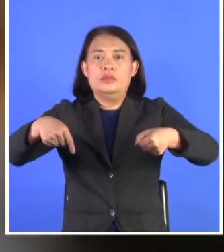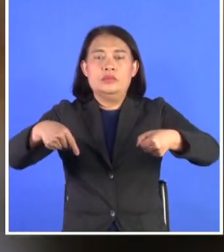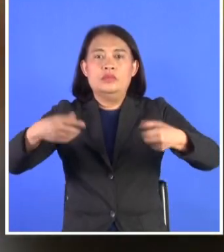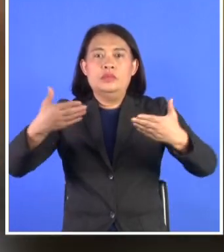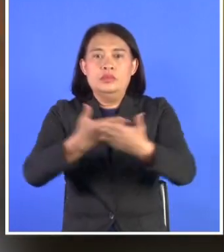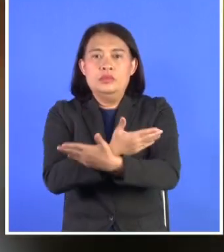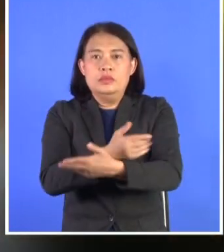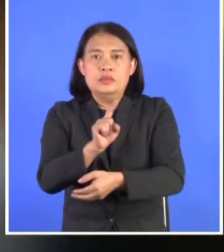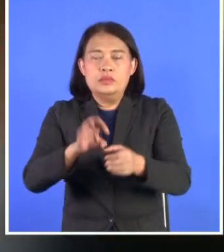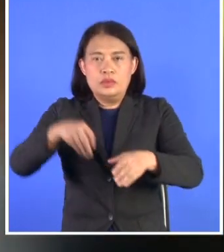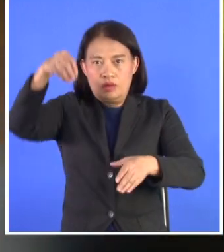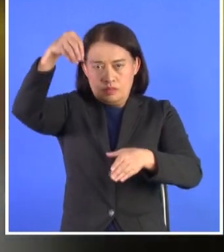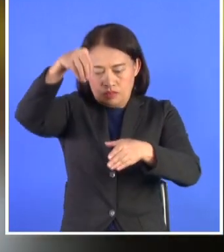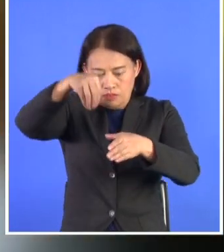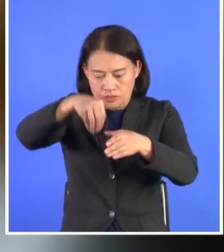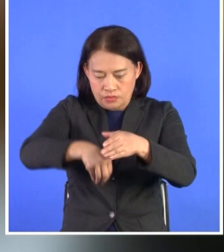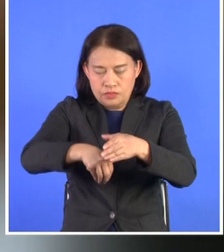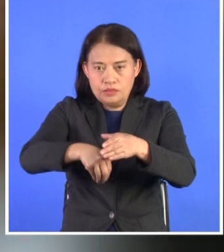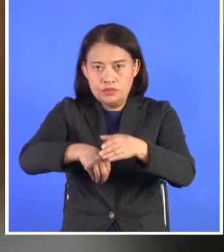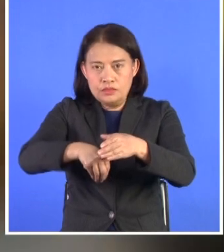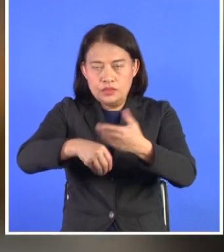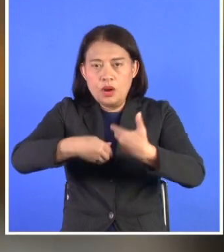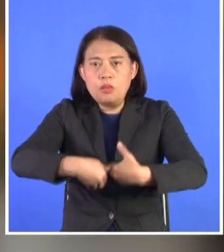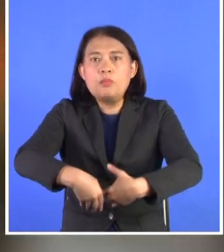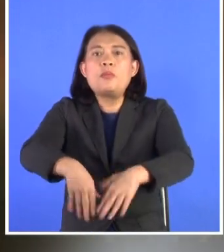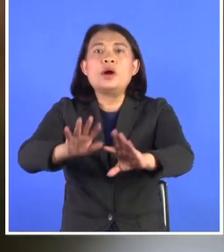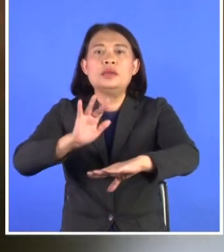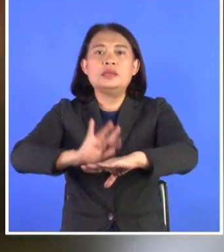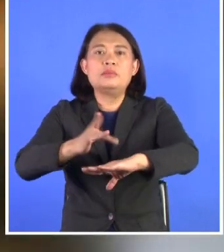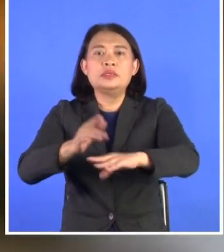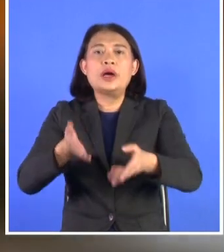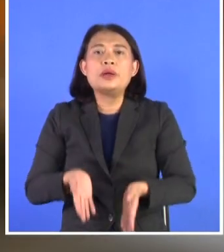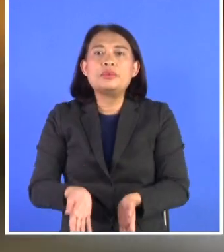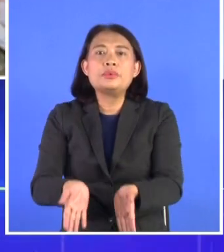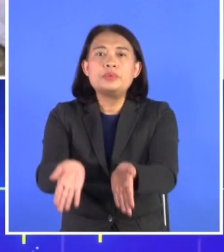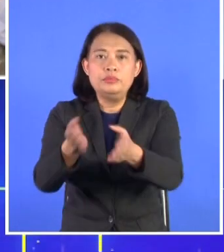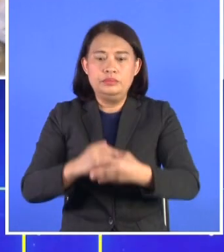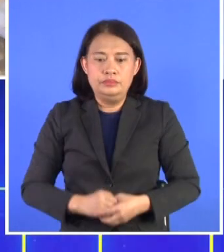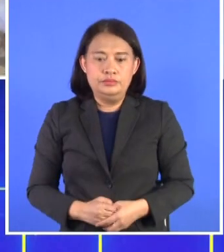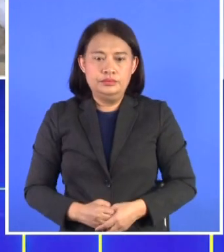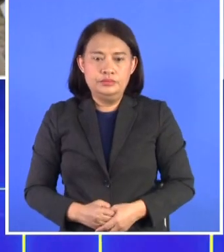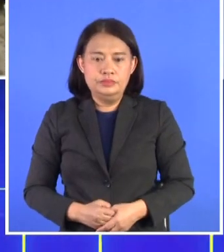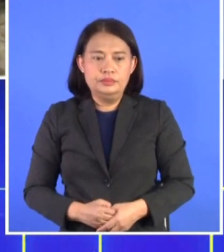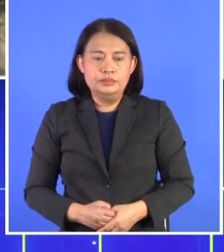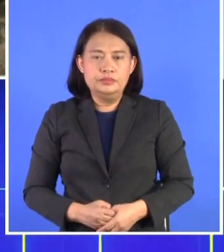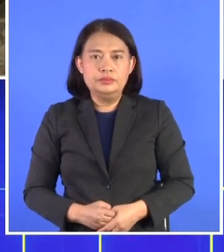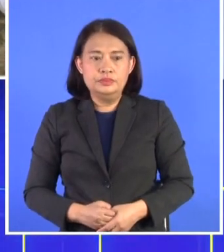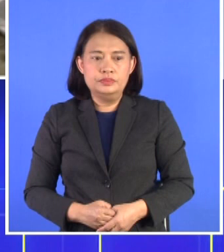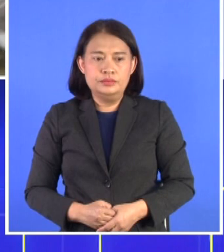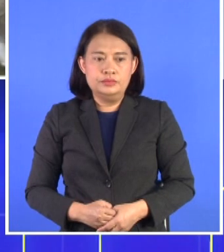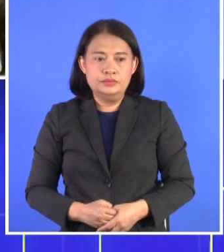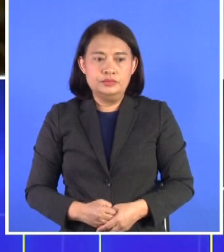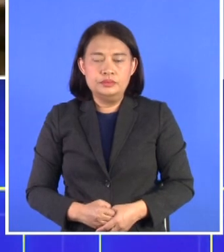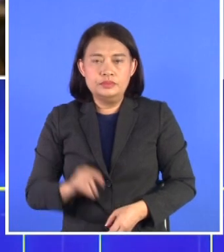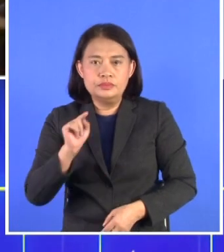ยัดใส่เข้าไปแล้วก็นำไปปล่อยกลับคืนสู่ธรรมชาติเออคือคุณผู้ชมที่เปลี่ยนมาแล้วฟัง